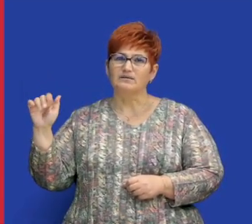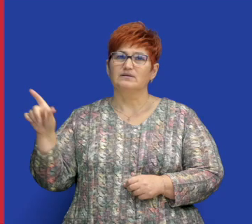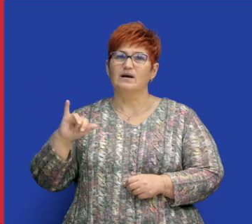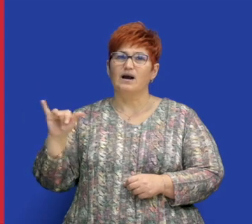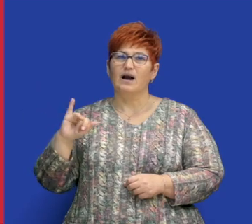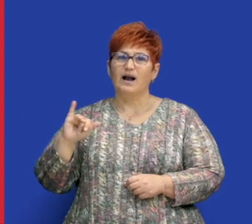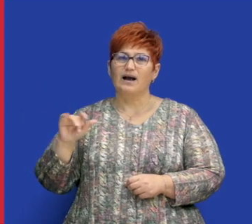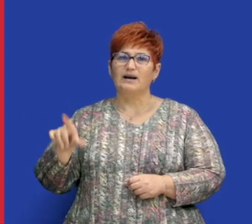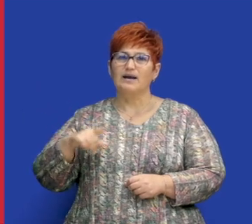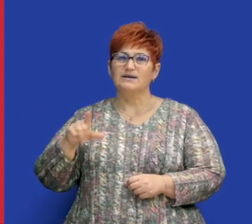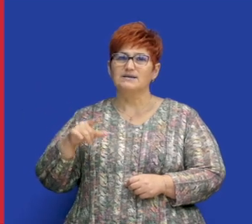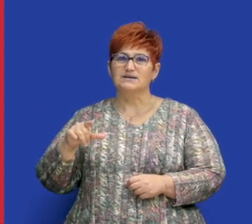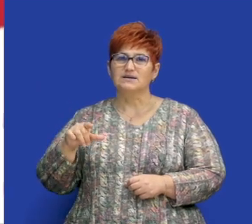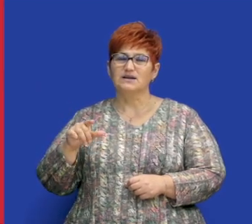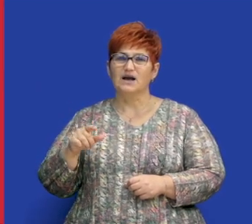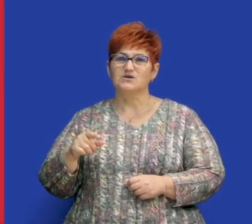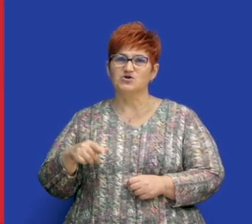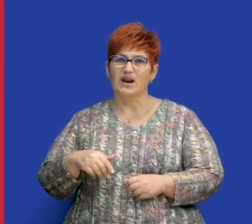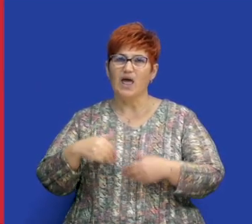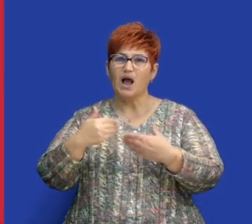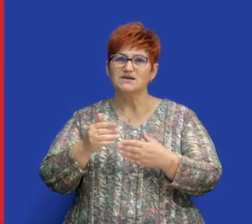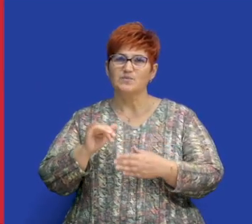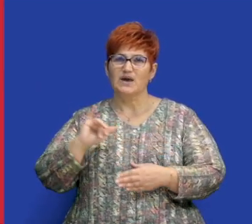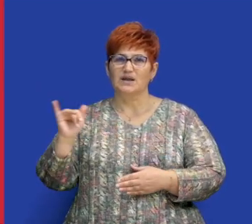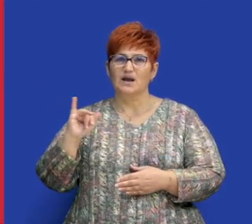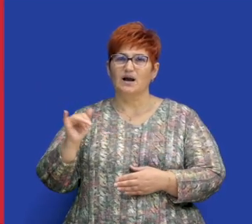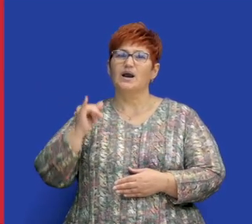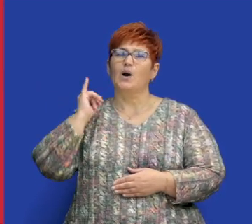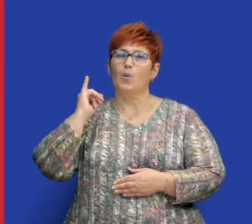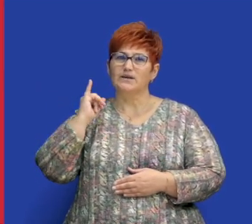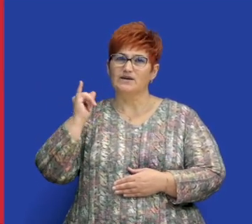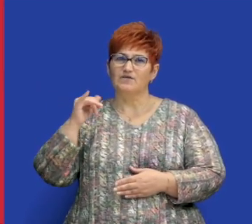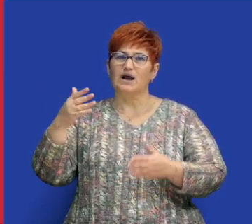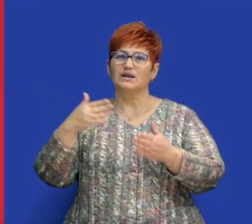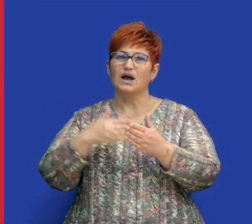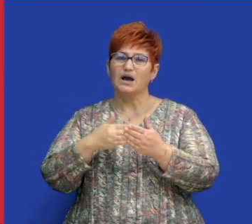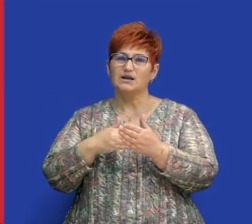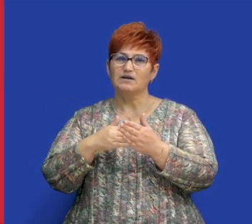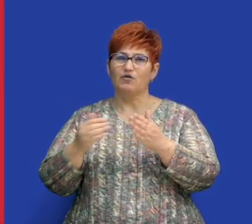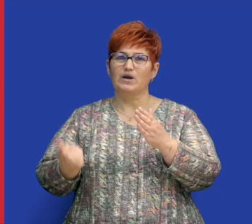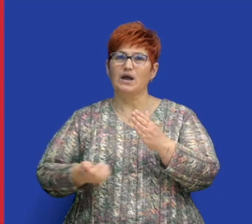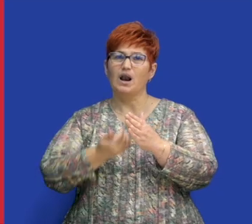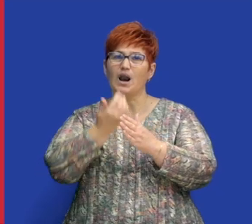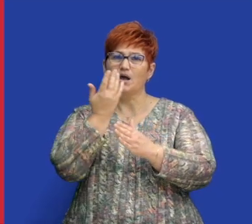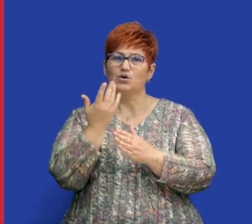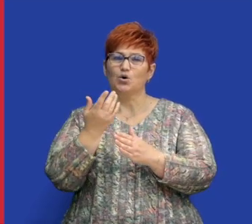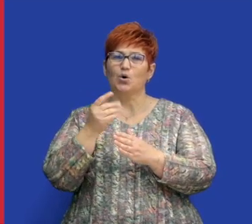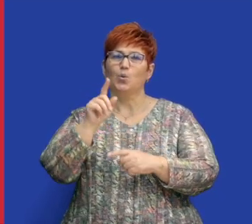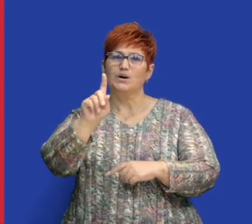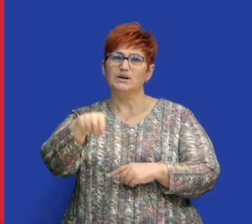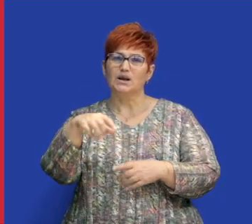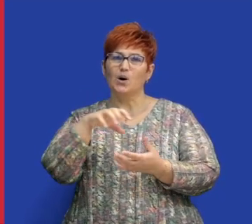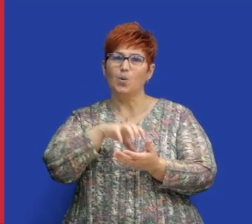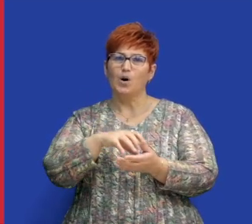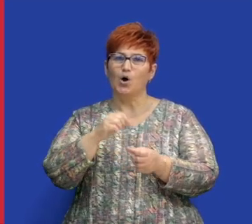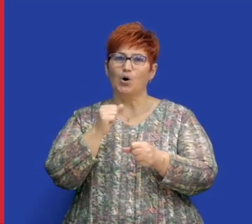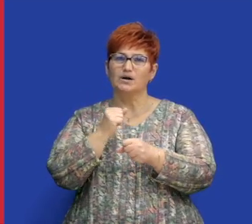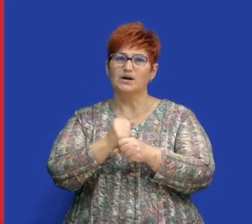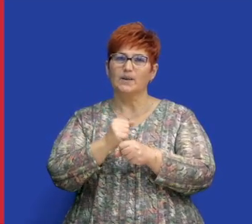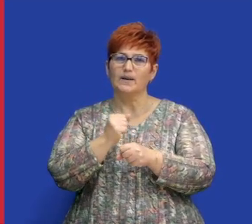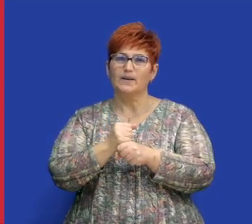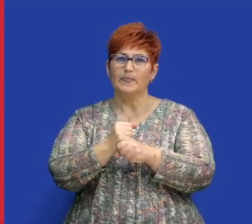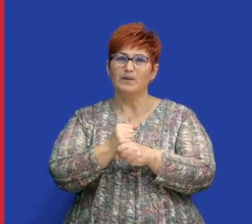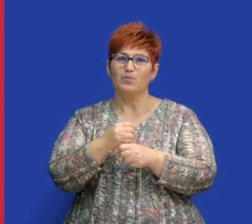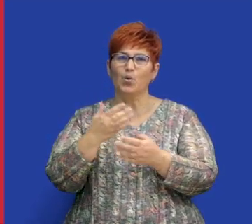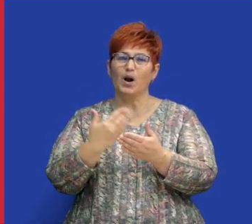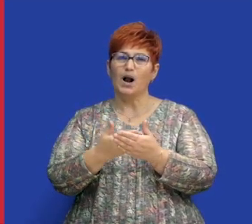a magasabb rangú vezetőnek illik adni, ez nem nagy értékű, de márkás legyen. A cég logójával ellátott tárgyat